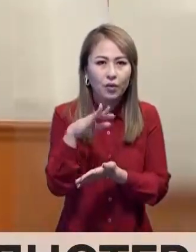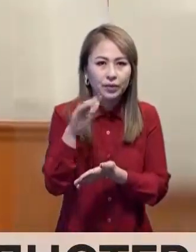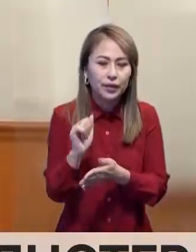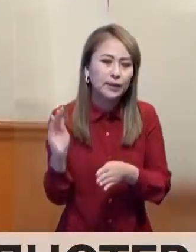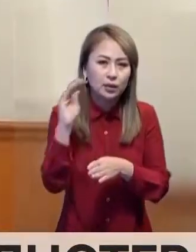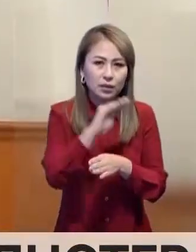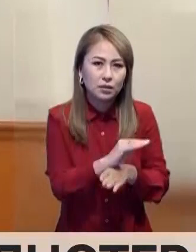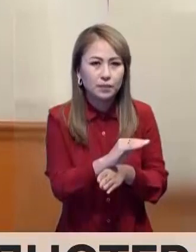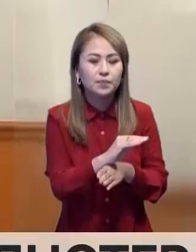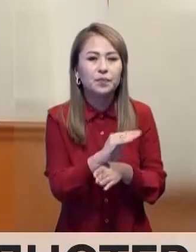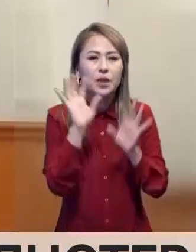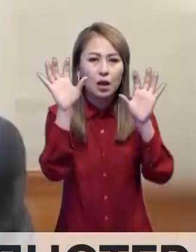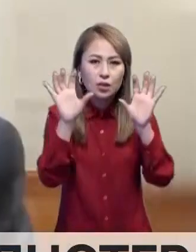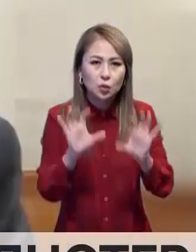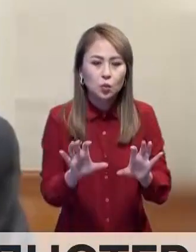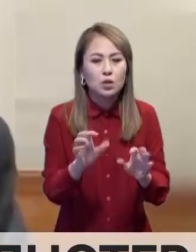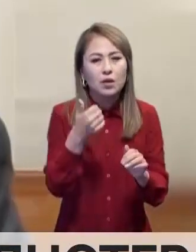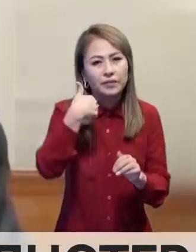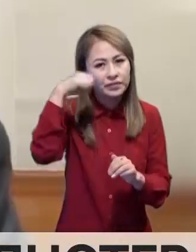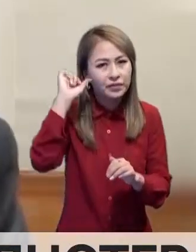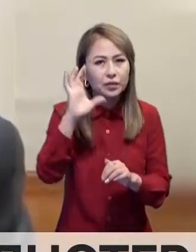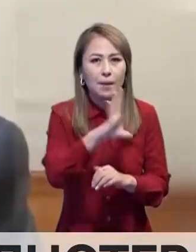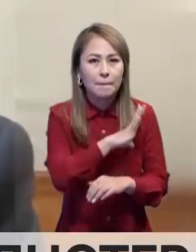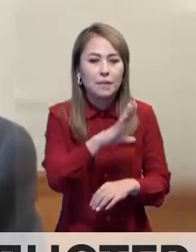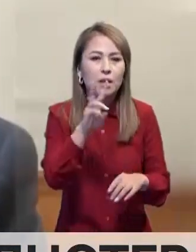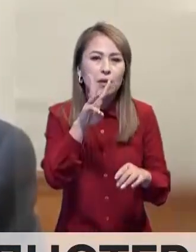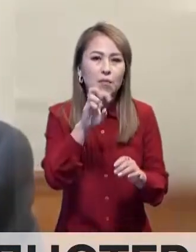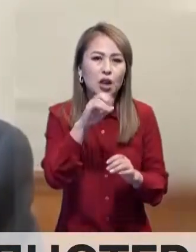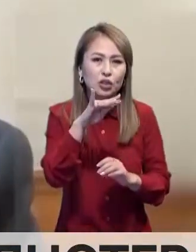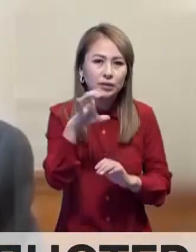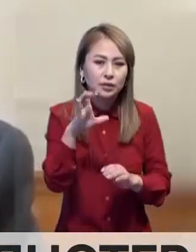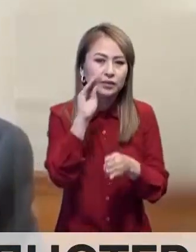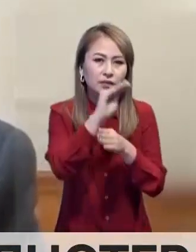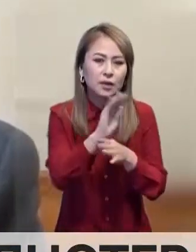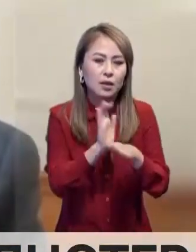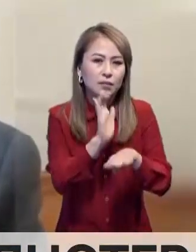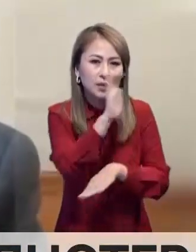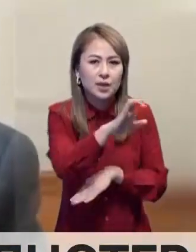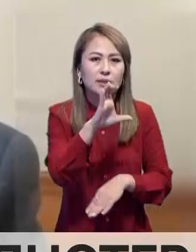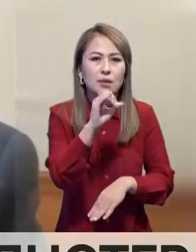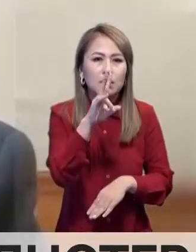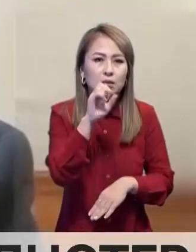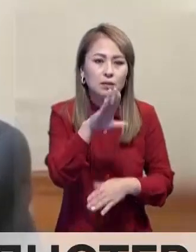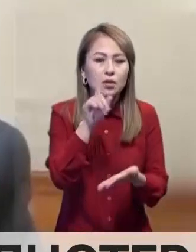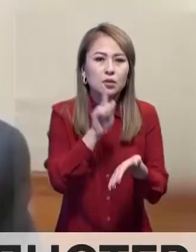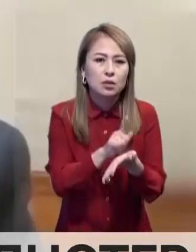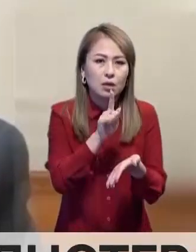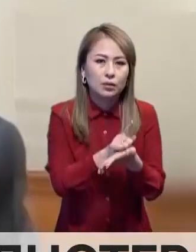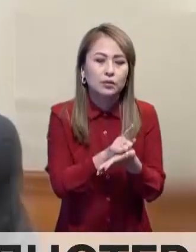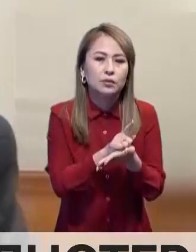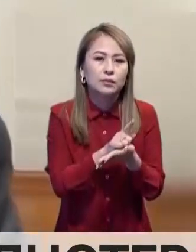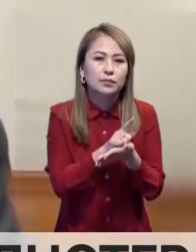енгізіліп, конституция шеңберінде күні кеше ғана мәжіліс қабырғасынан шығып сенатқа жолданған салық